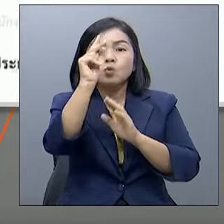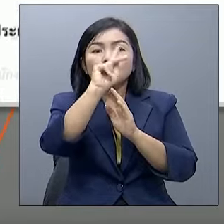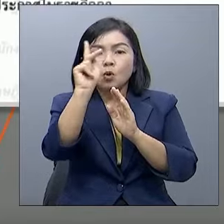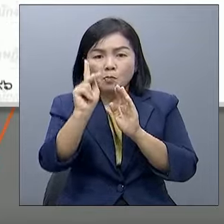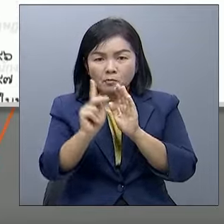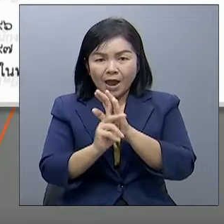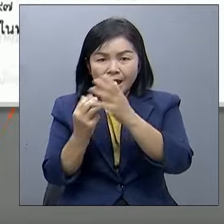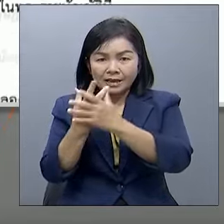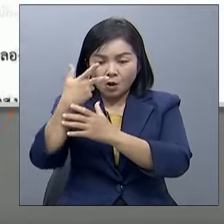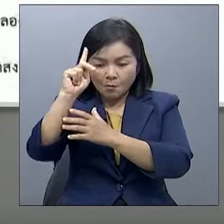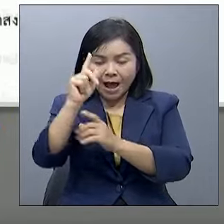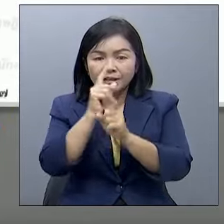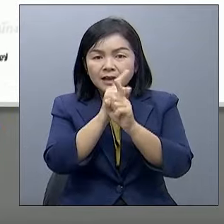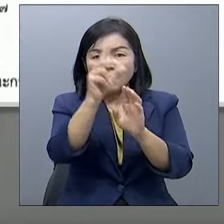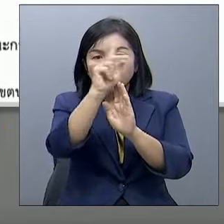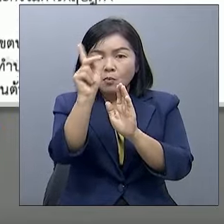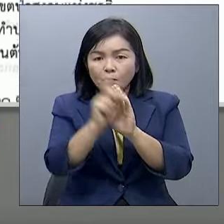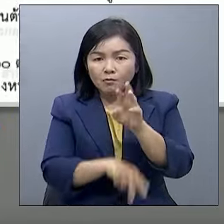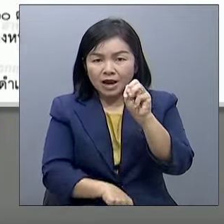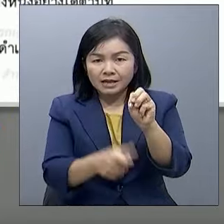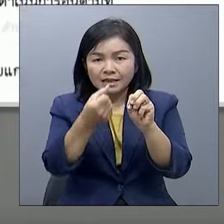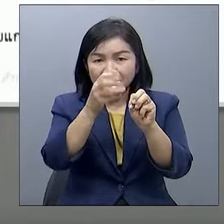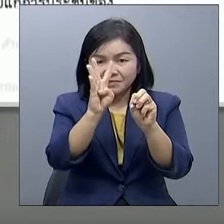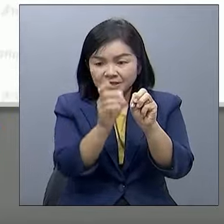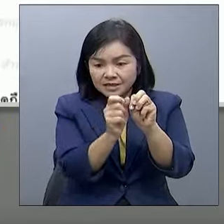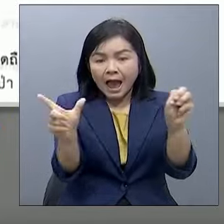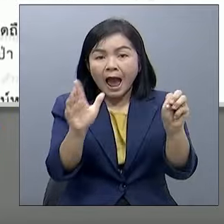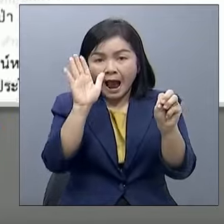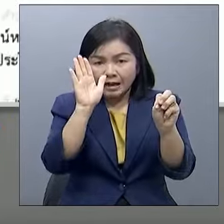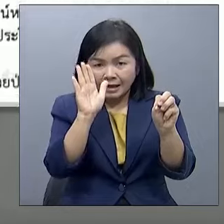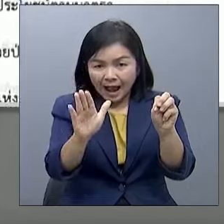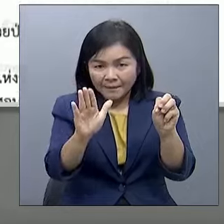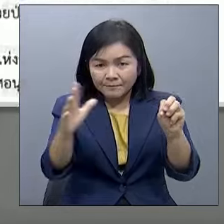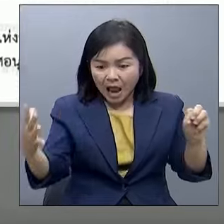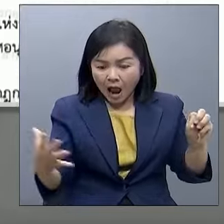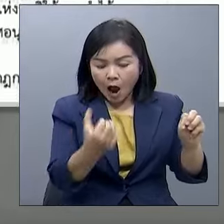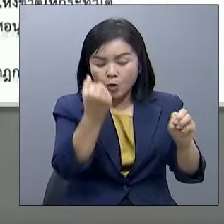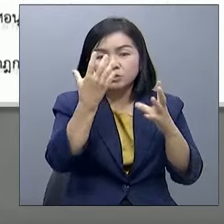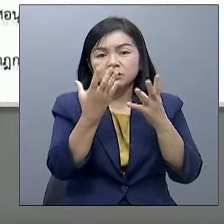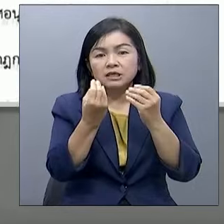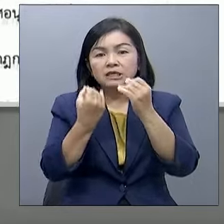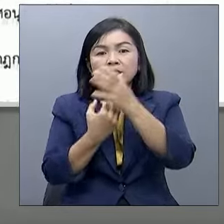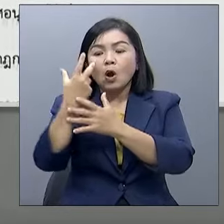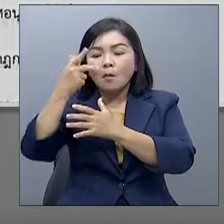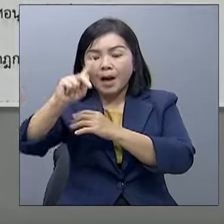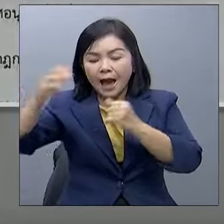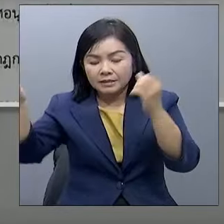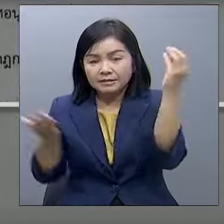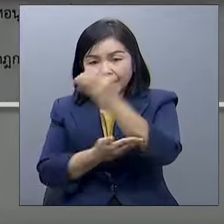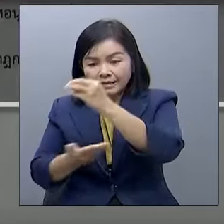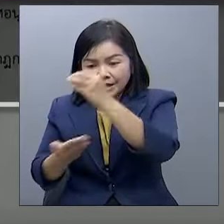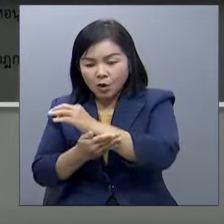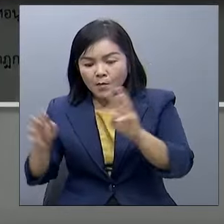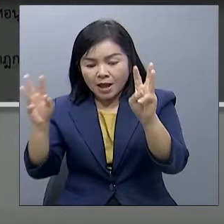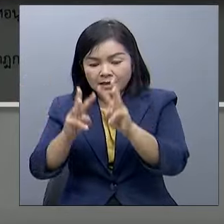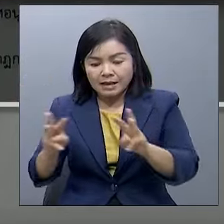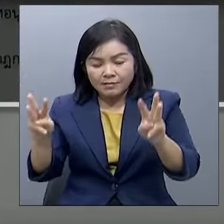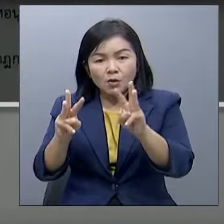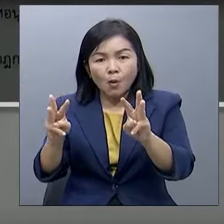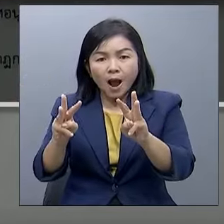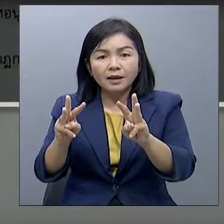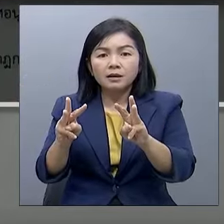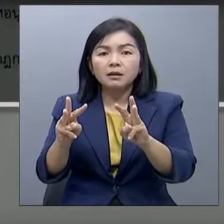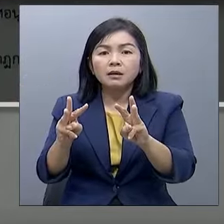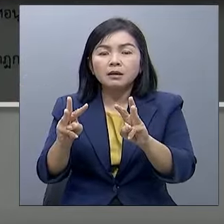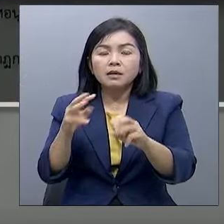ติในมาตรา14กำหนดห้ามมิให้ผู้ใดยึดถือครอบครองทำประโยชน์หรือแผ้วถางทำให้ป่าเสื่อมโทรมม